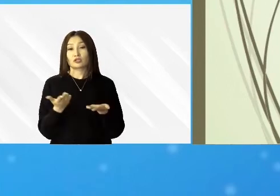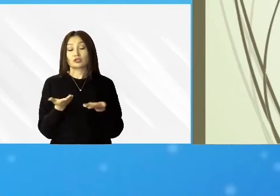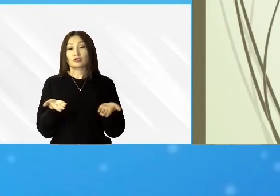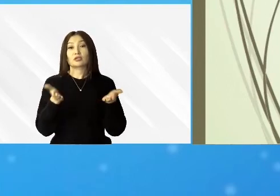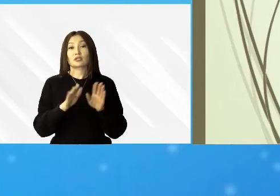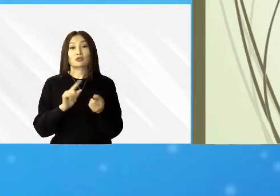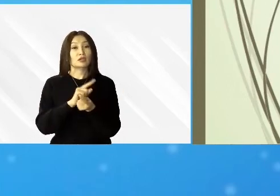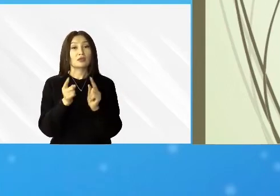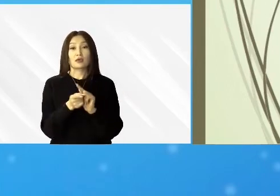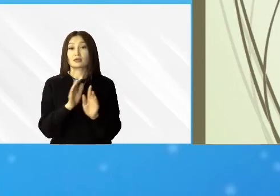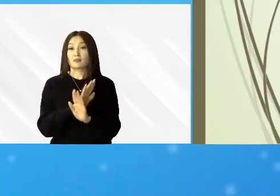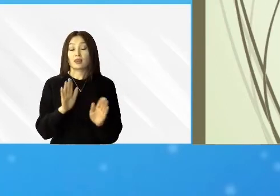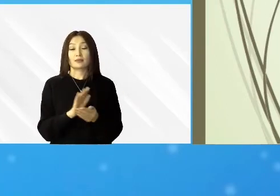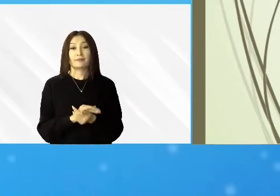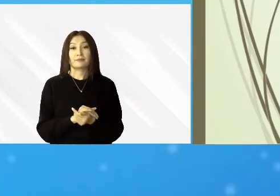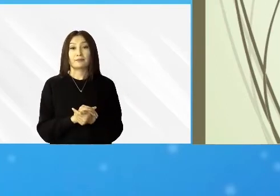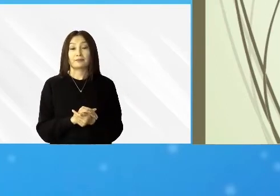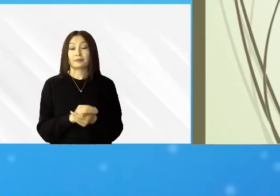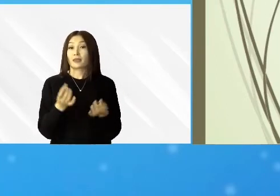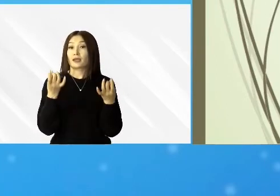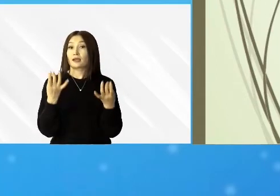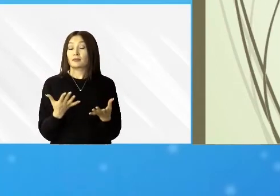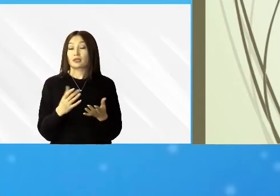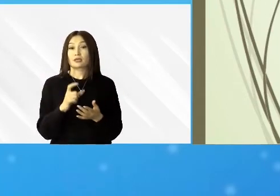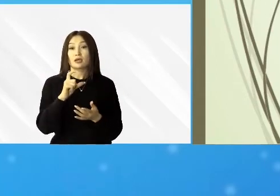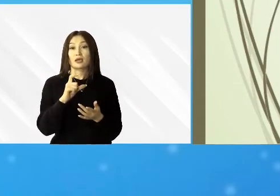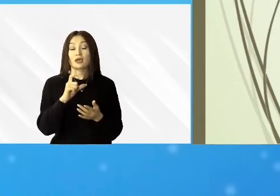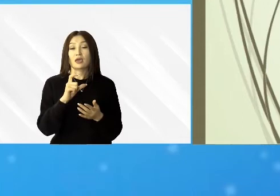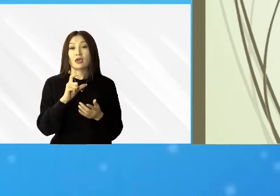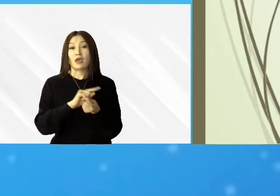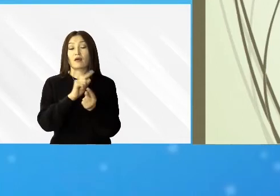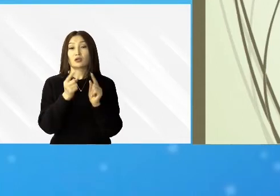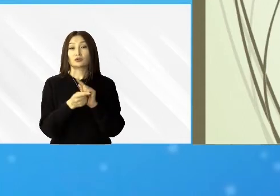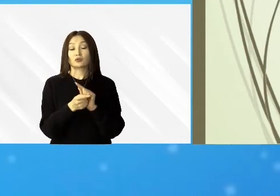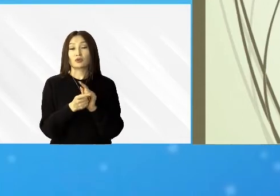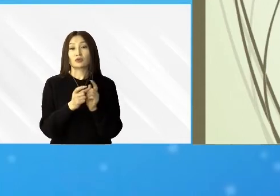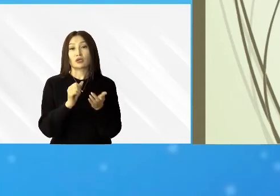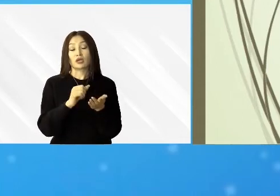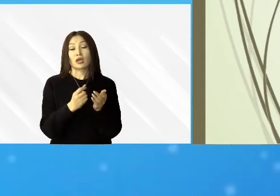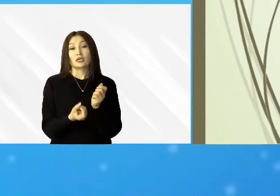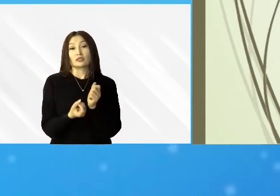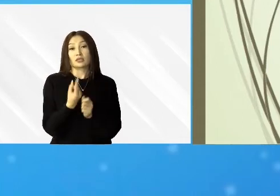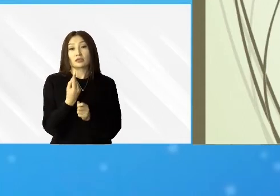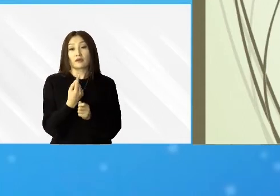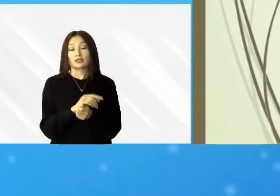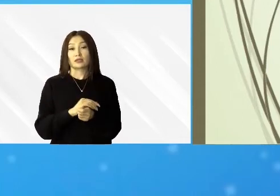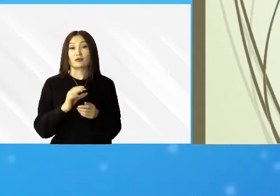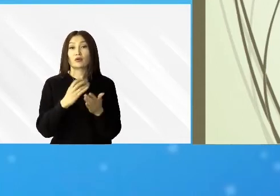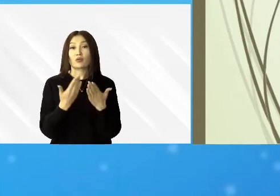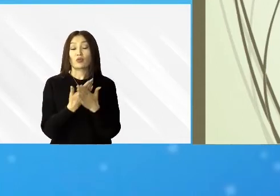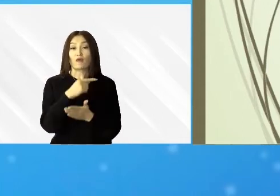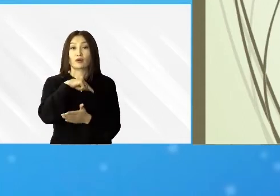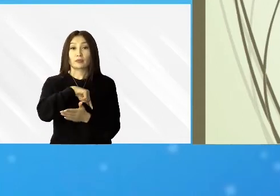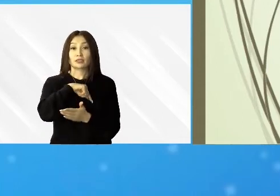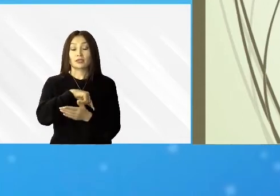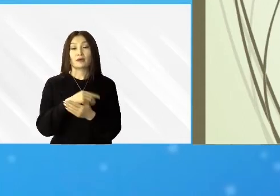остается неизменным. Элементарный эволюционный материал. Основным источником возникновения новых